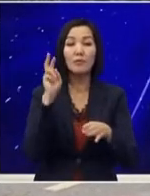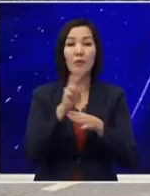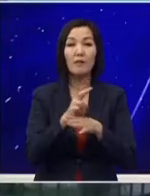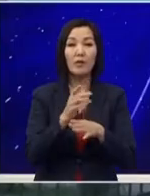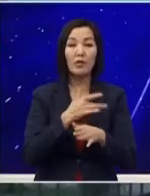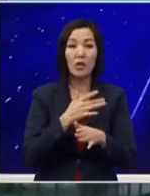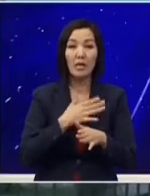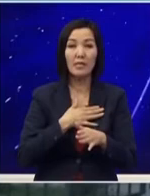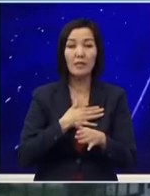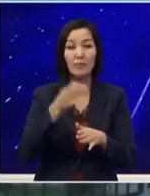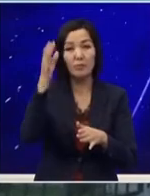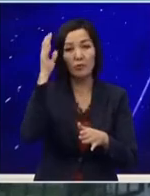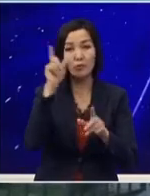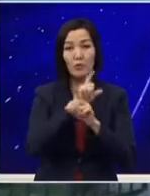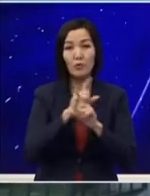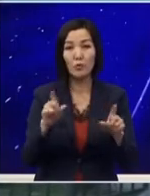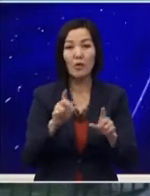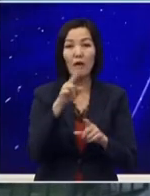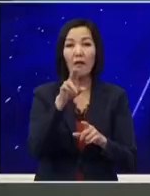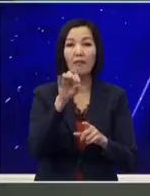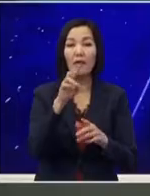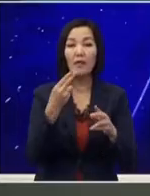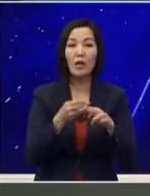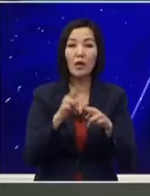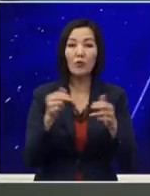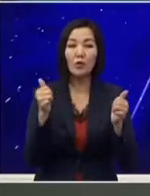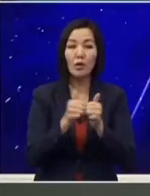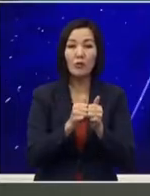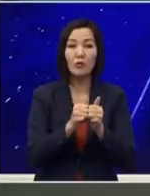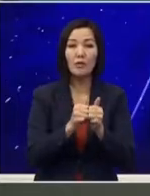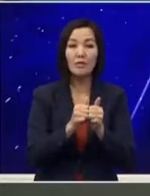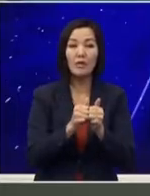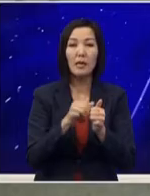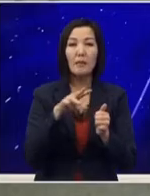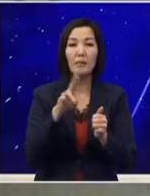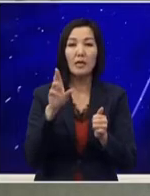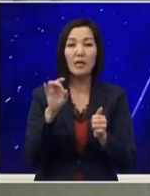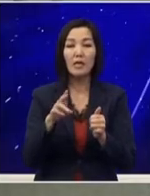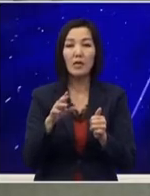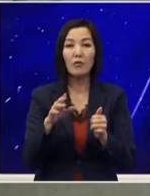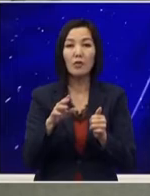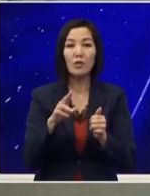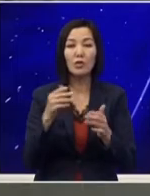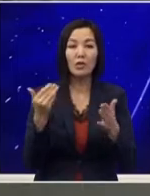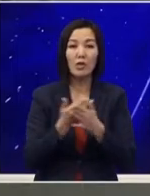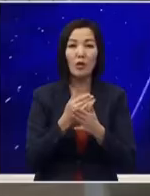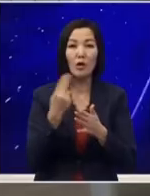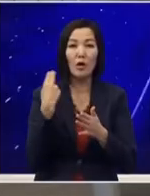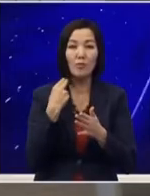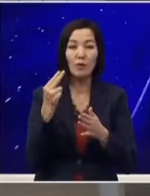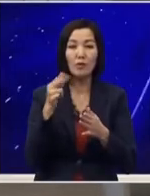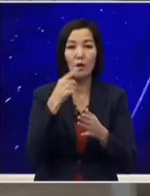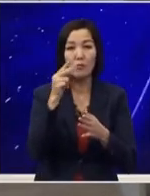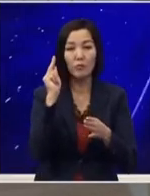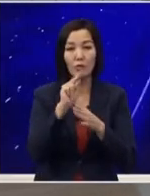частном общеобразовательном учреждении Дана, которое находится в микрорайоне Жанакуат. Школа с углубленным обучением английского языка